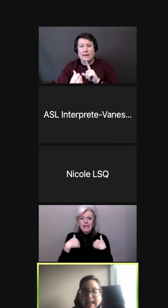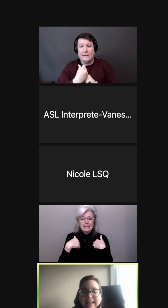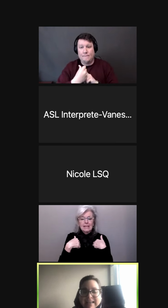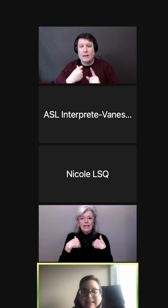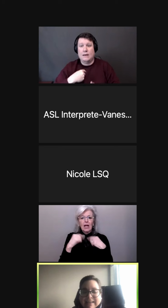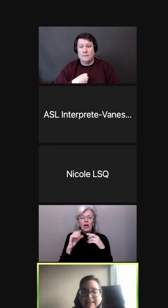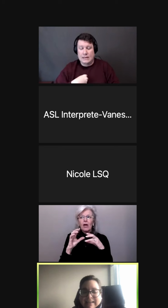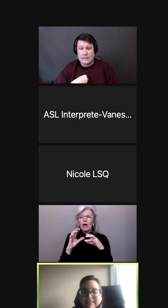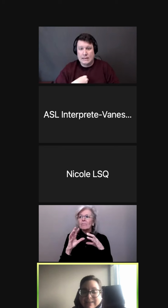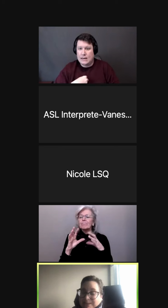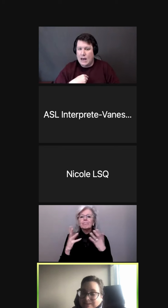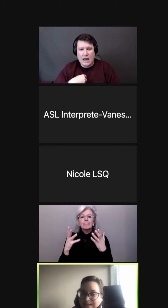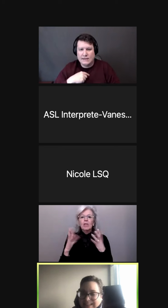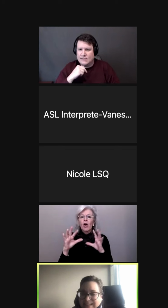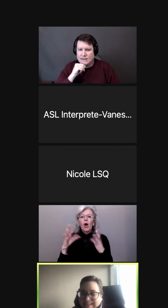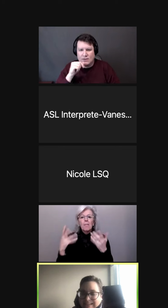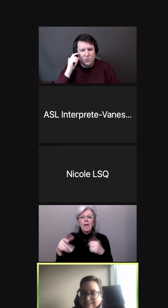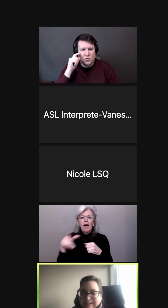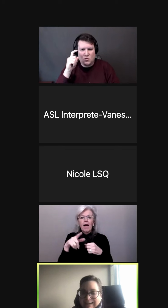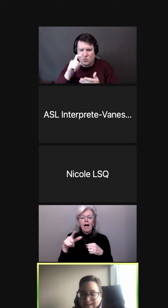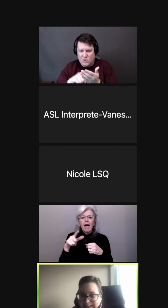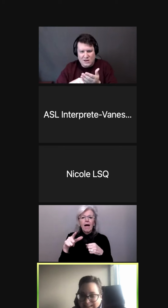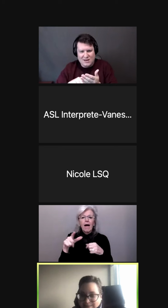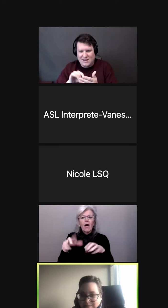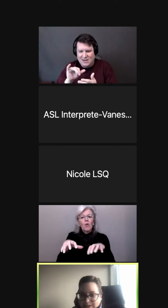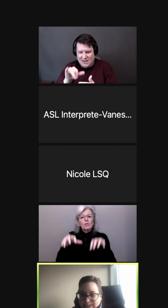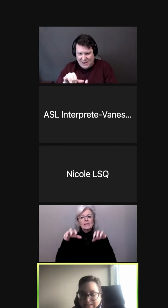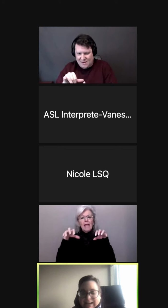façon à laquelle l'audience